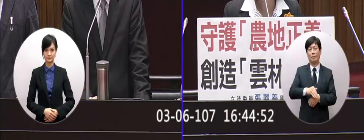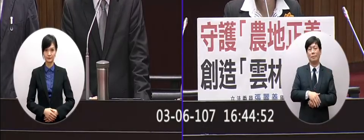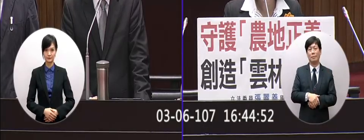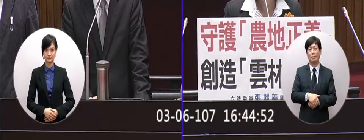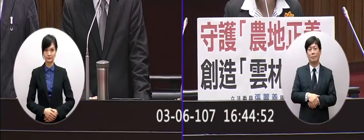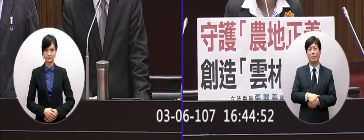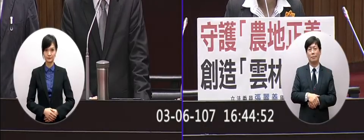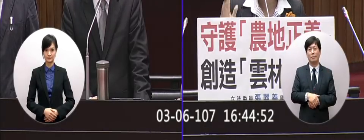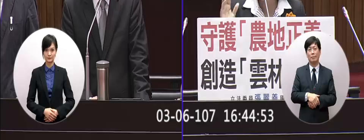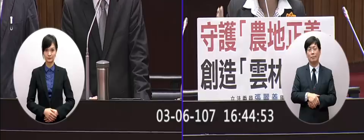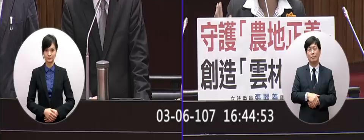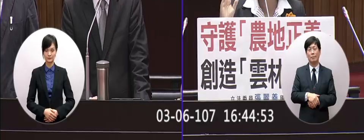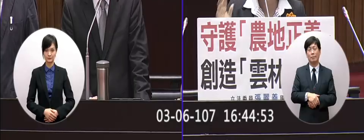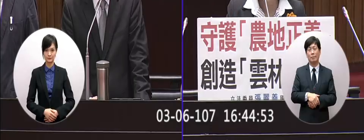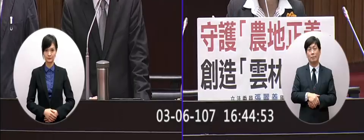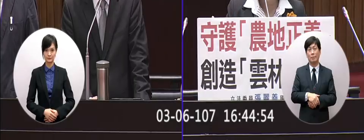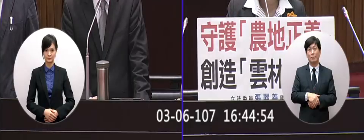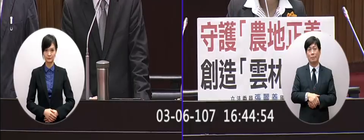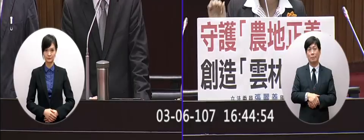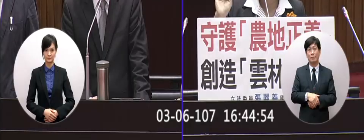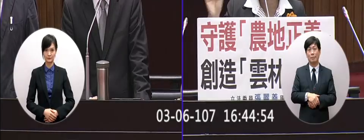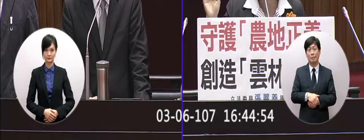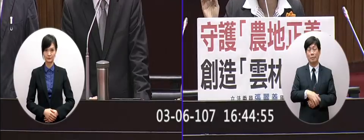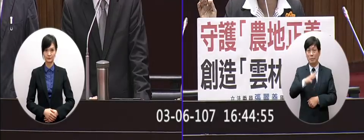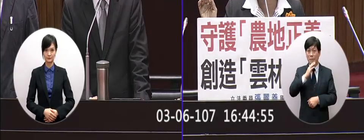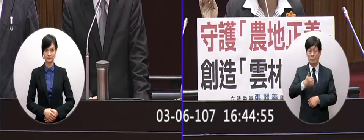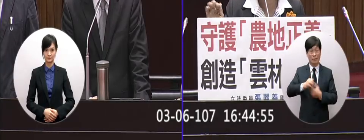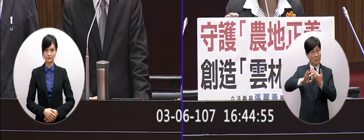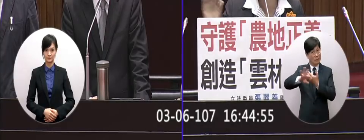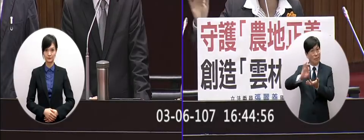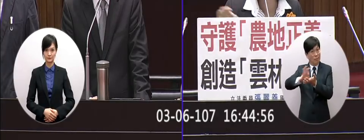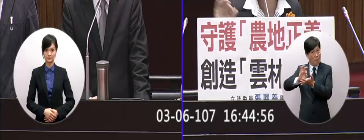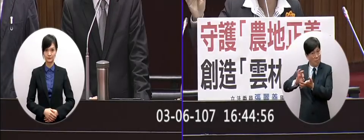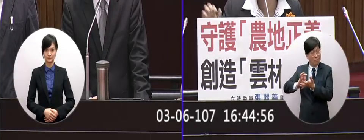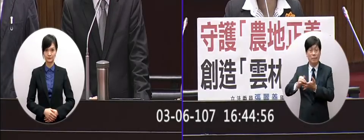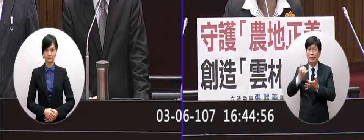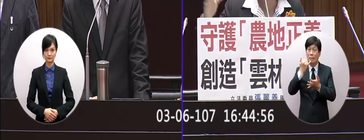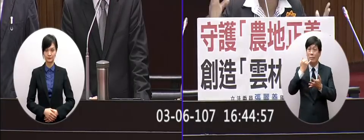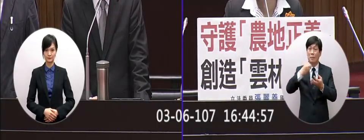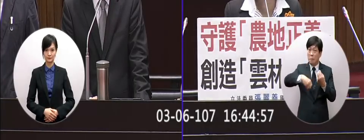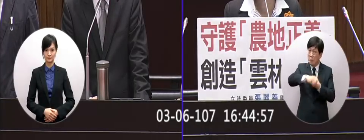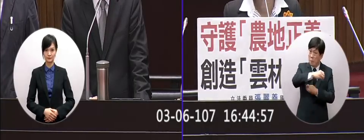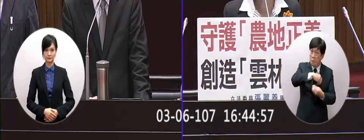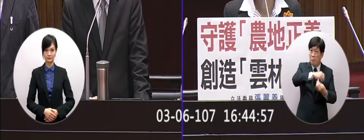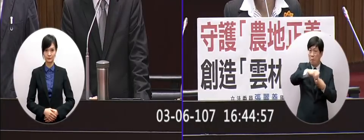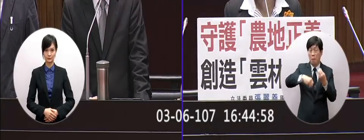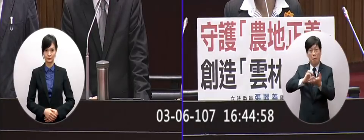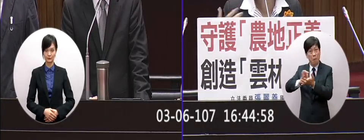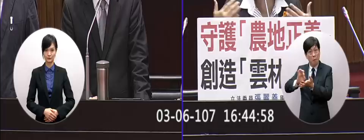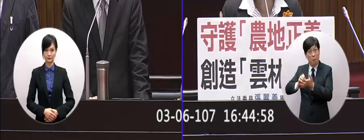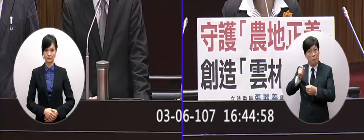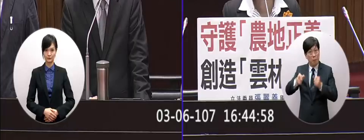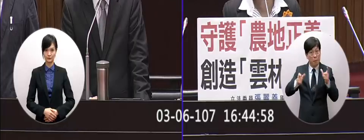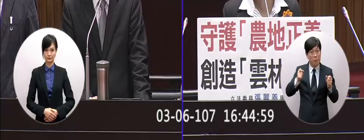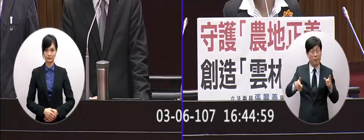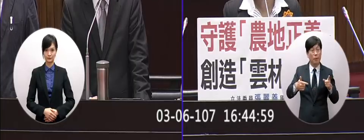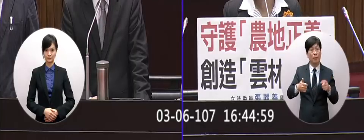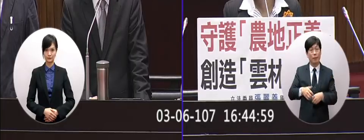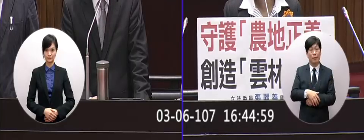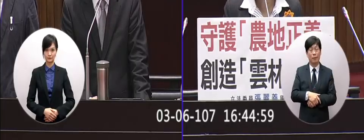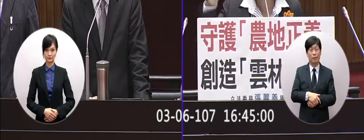29000块，所有的支出啊，能够支出的，我能够去消费的，我的消费